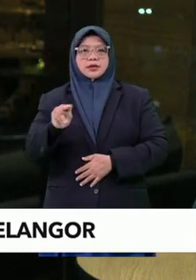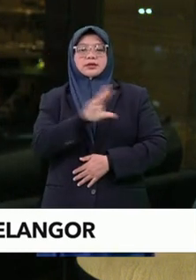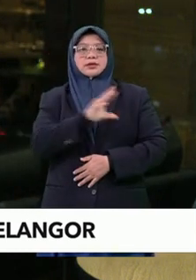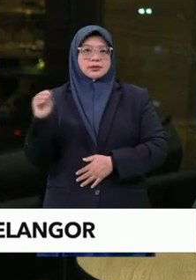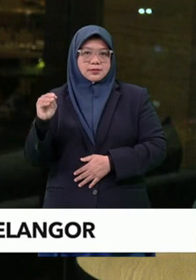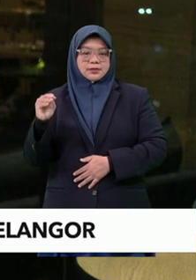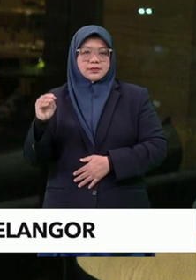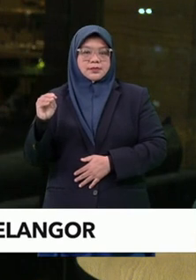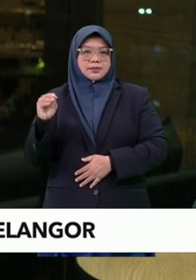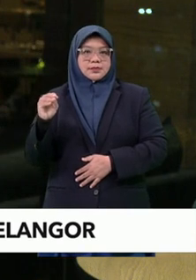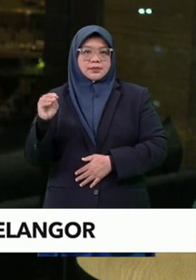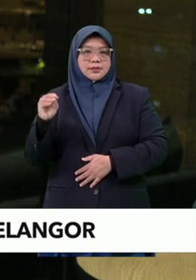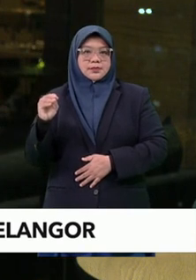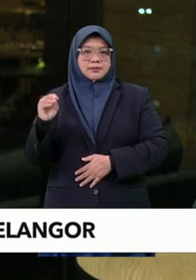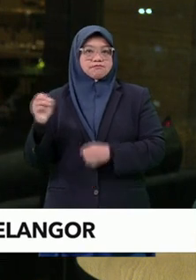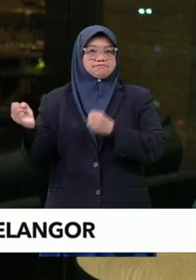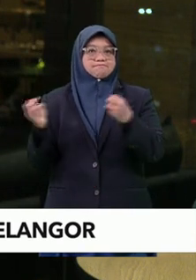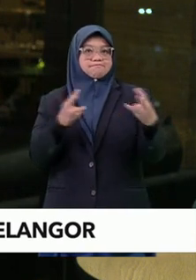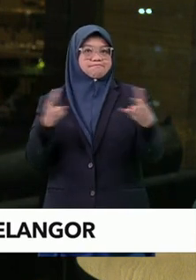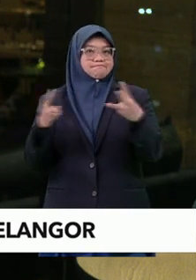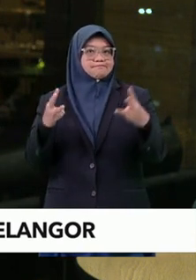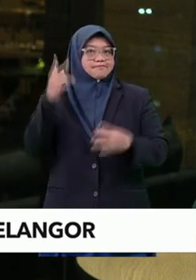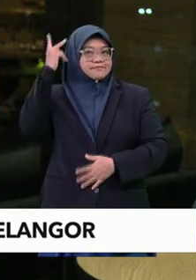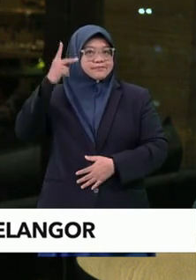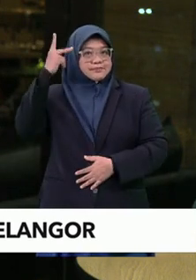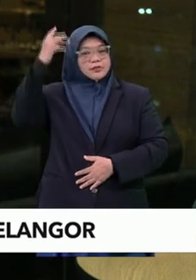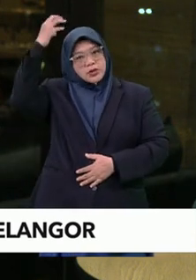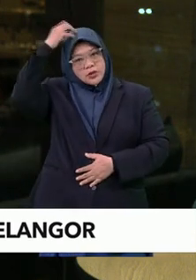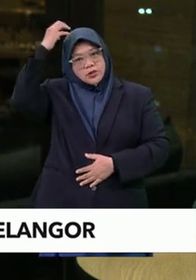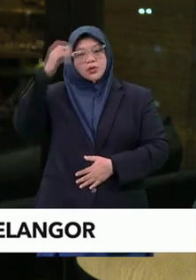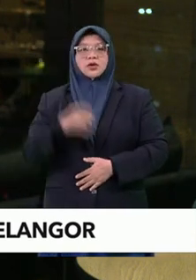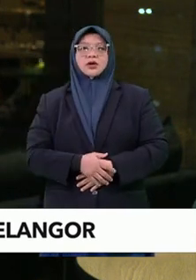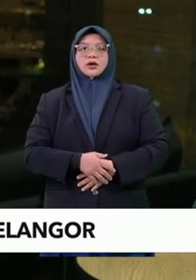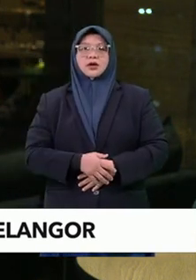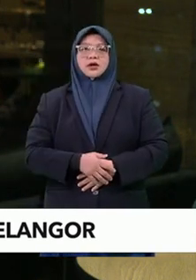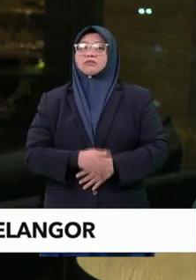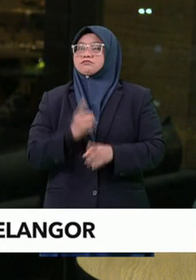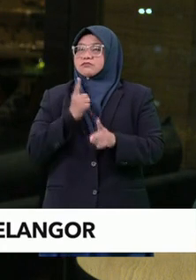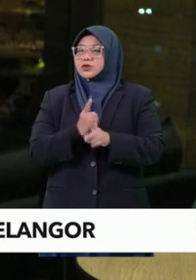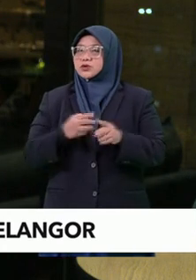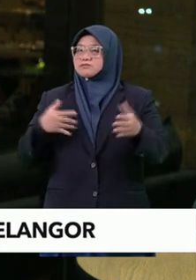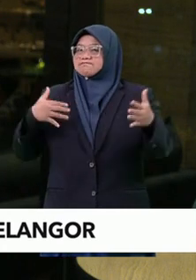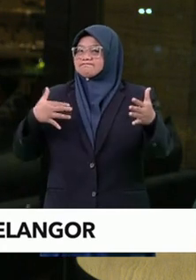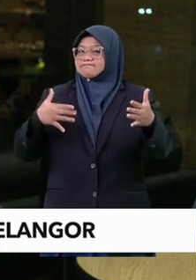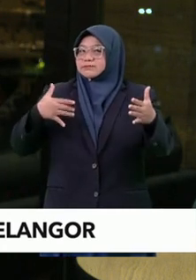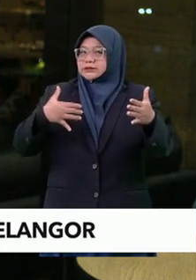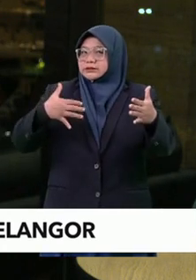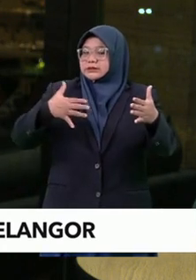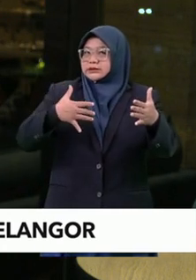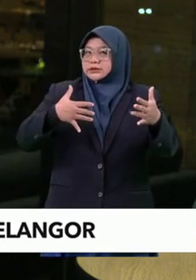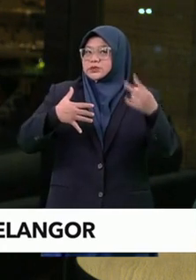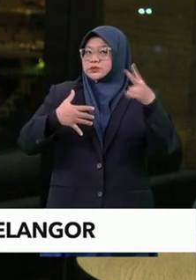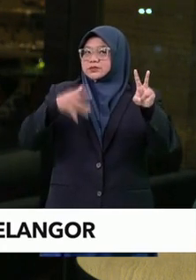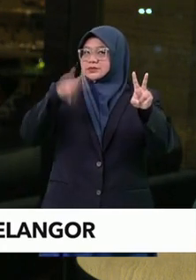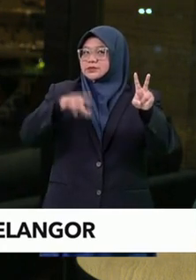tentu perang kita katakan perang politik di regislago ini semakin lama walaupun hampir dekat dengan 12